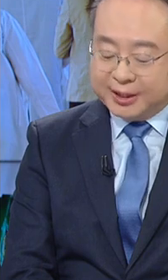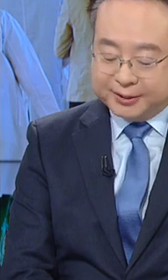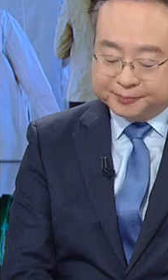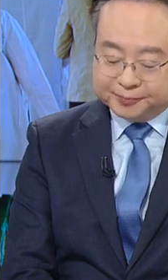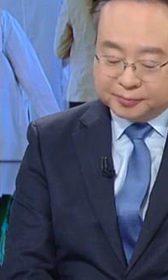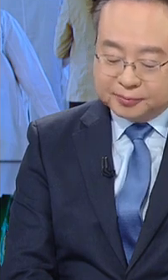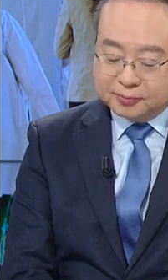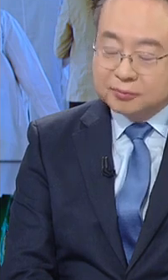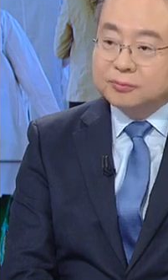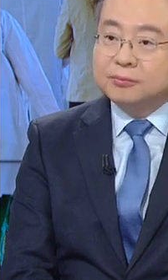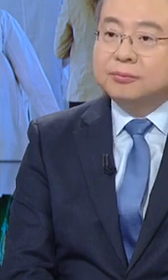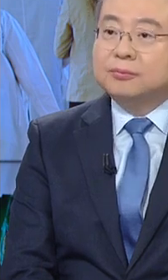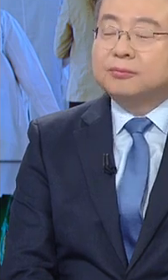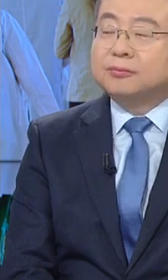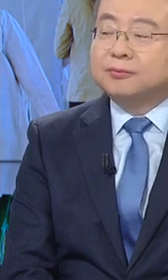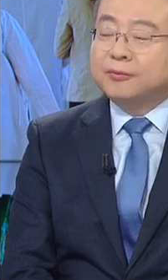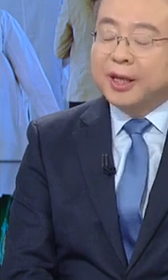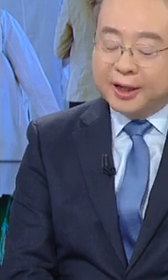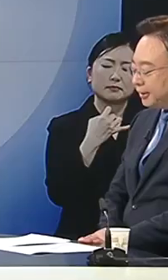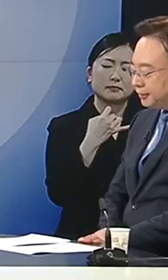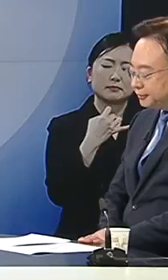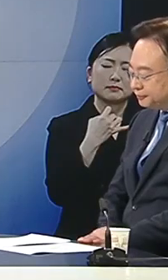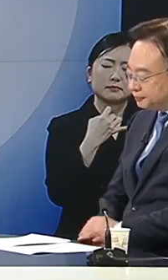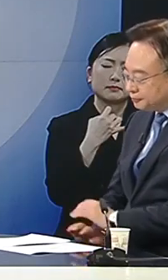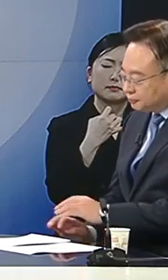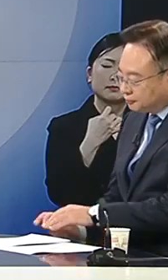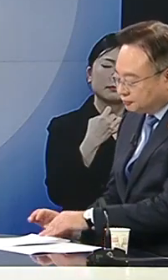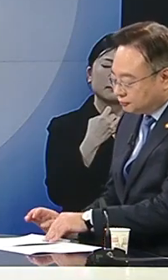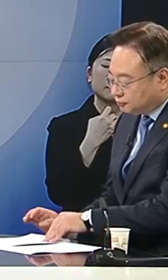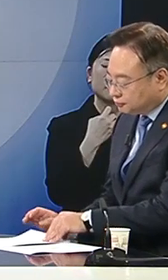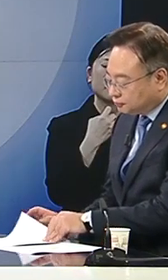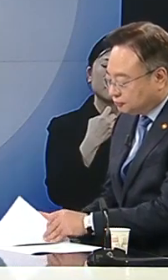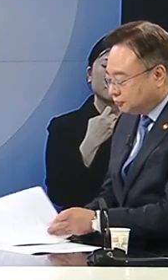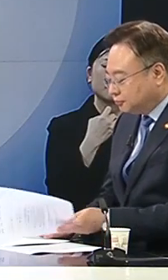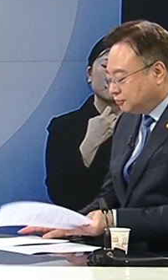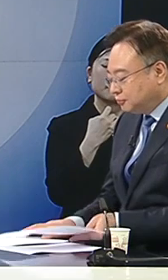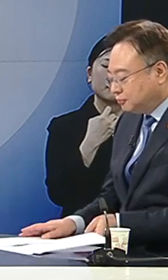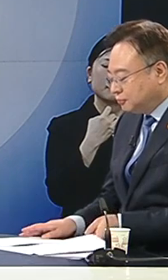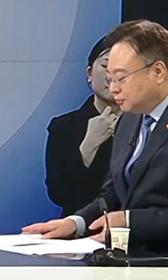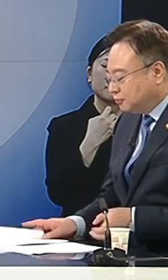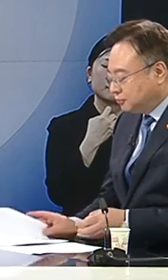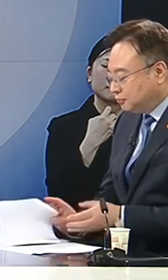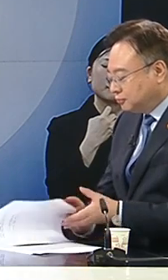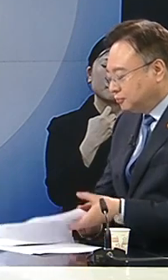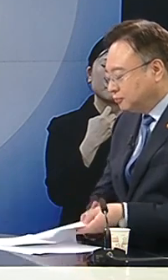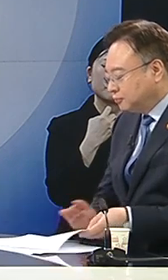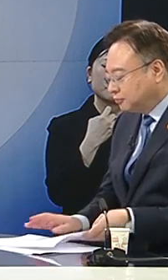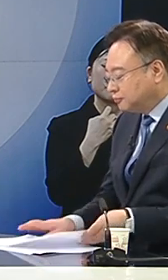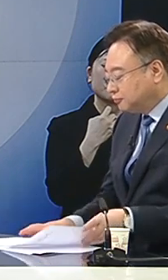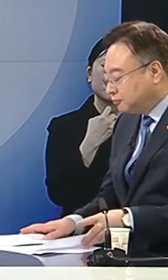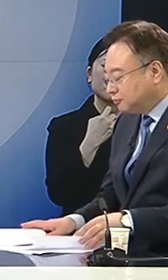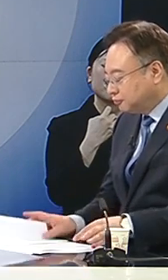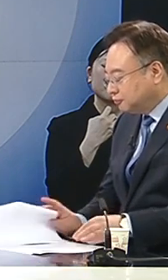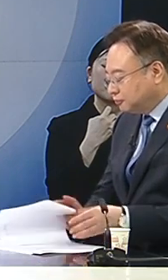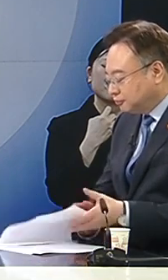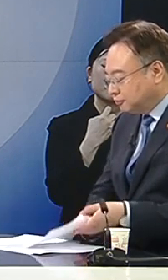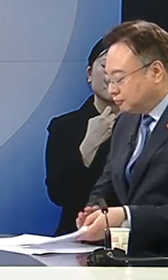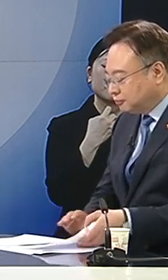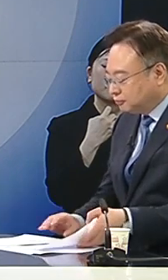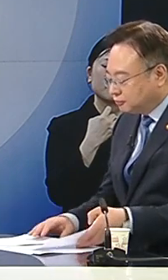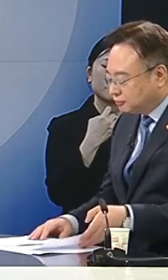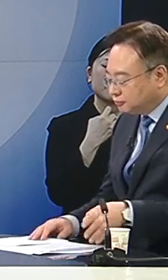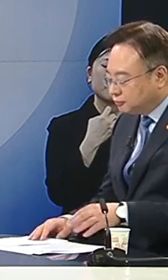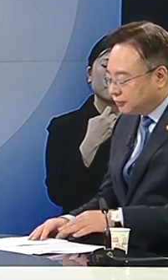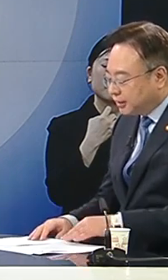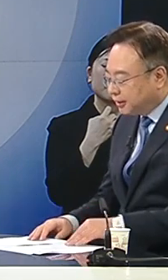추진하고 있습니다. 네, 말씀하신 그 패키지 안에 그래도 네. 정부에선 나름대로 의사들의 입장을 많이 담은 것으로 물론 협상 과정은 좀